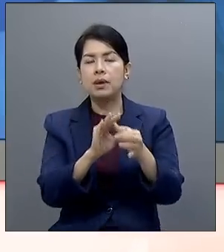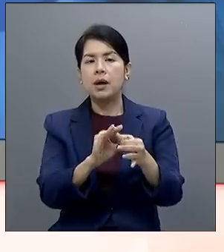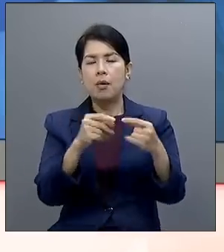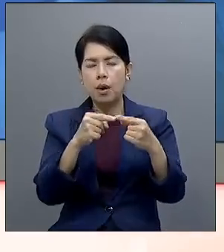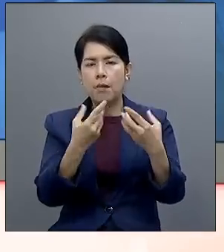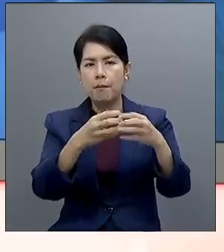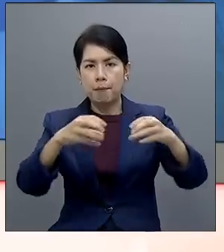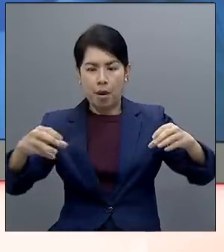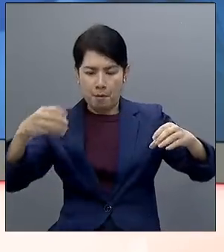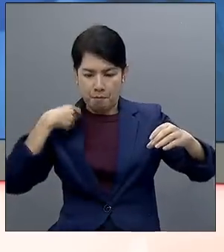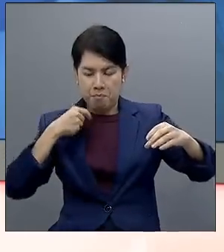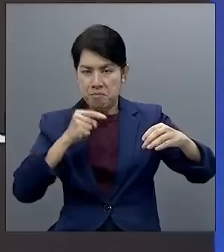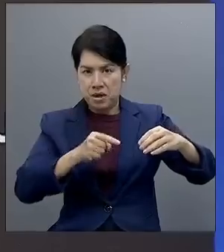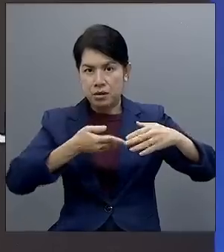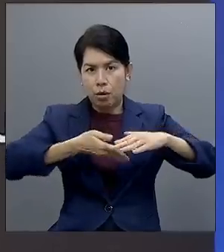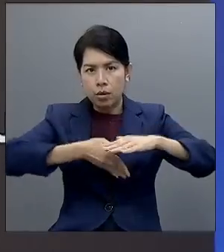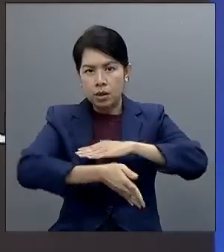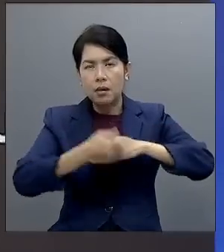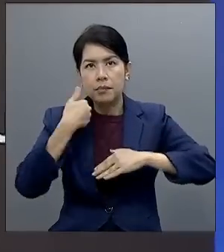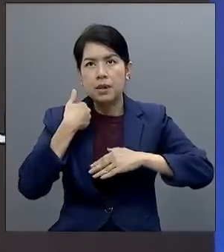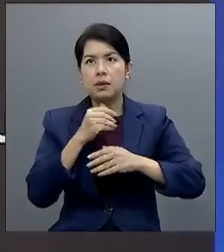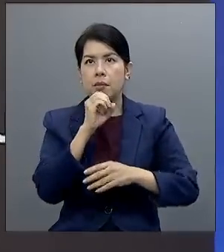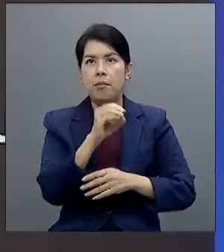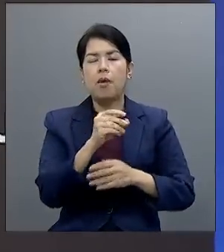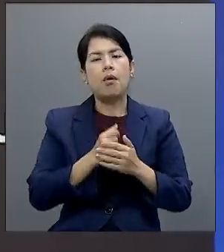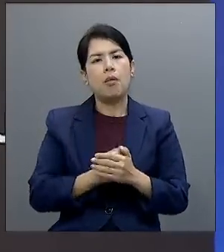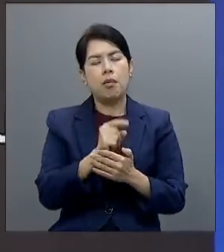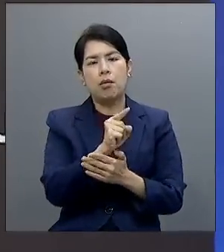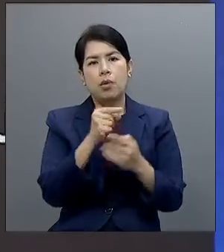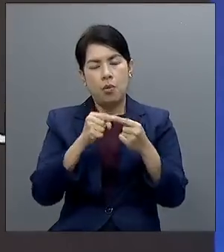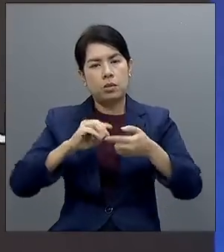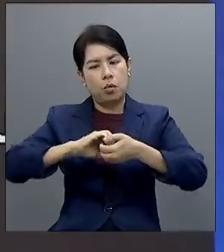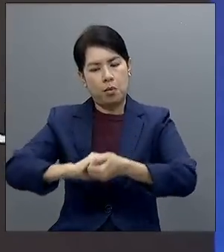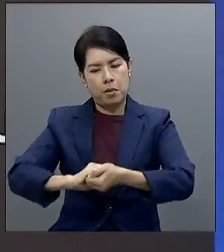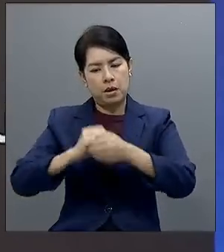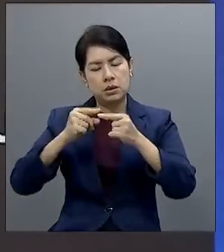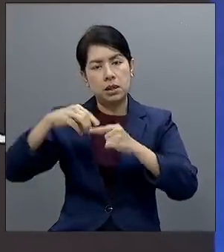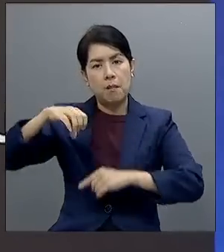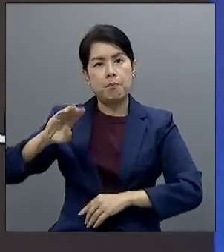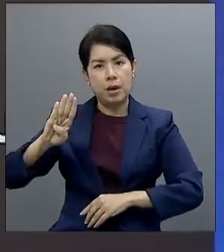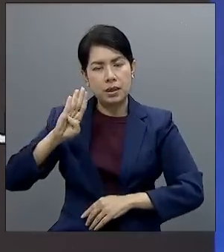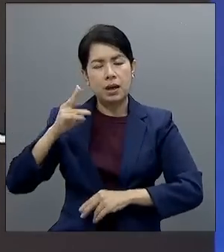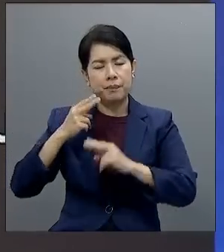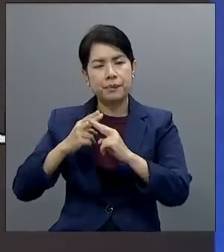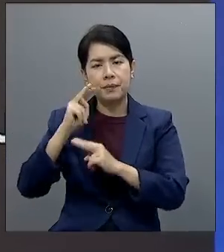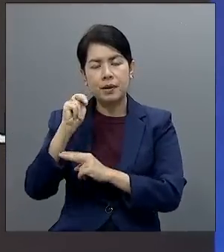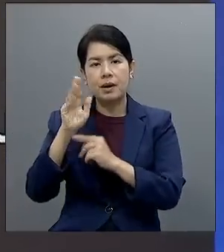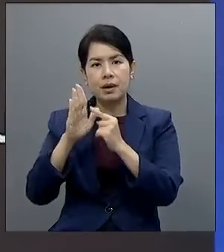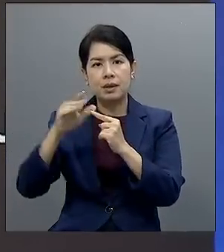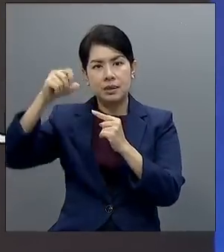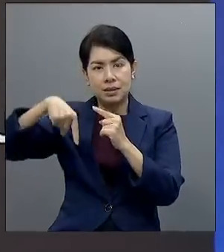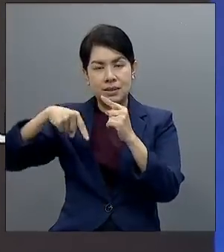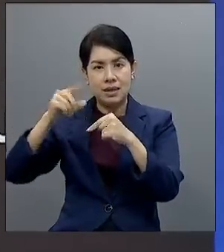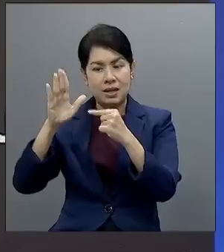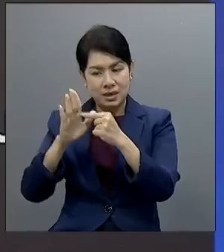ประกอบเรือคุณผู้ชมทางบริษัทเขาบอกว่าเขาไปจับมือกับวิศวกรของนาซ่าค่ะออกแบบแล้วก็สร้างตัวเรือเนี่ยให้ต้านทาน